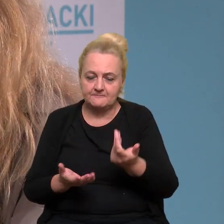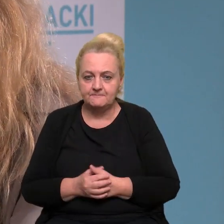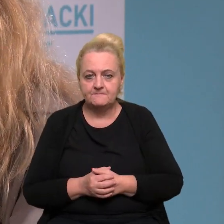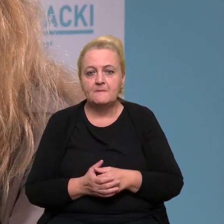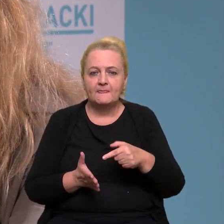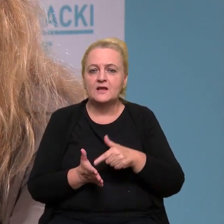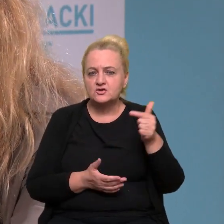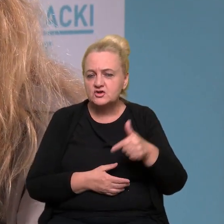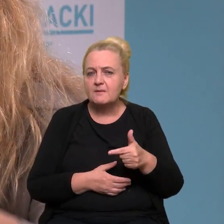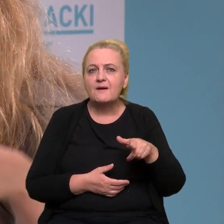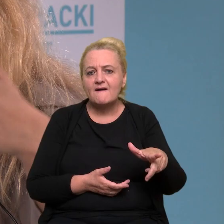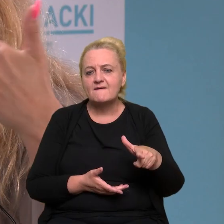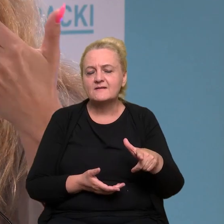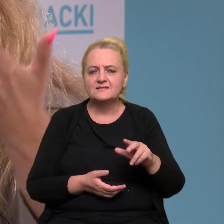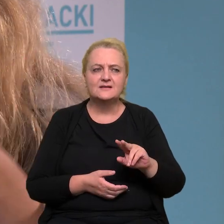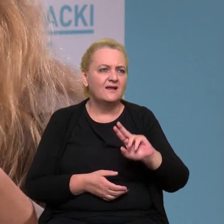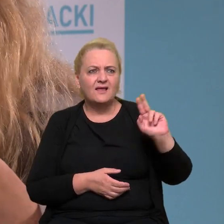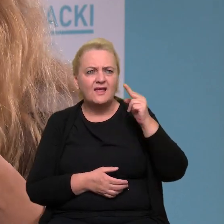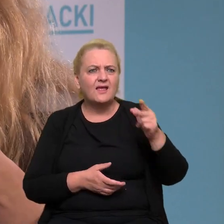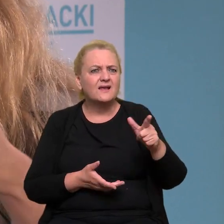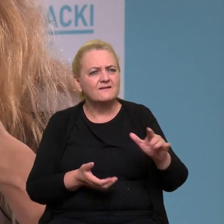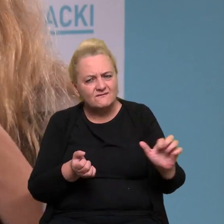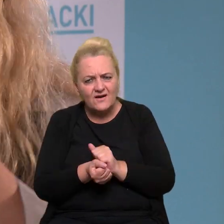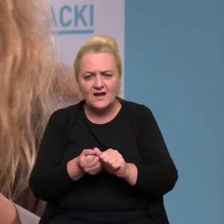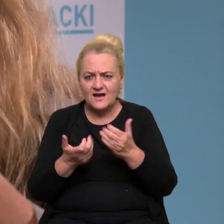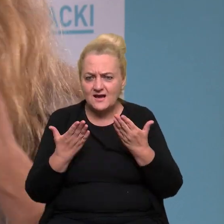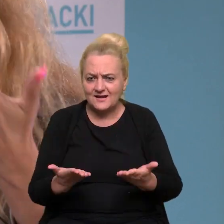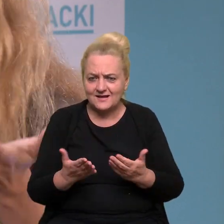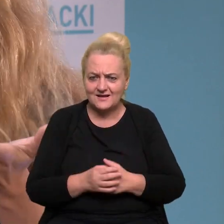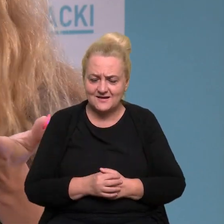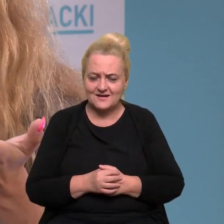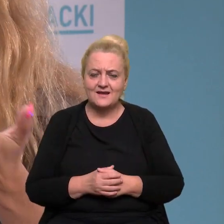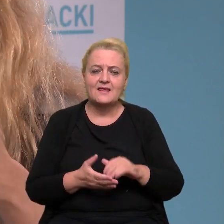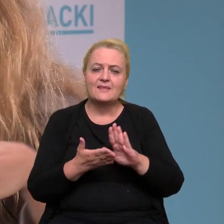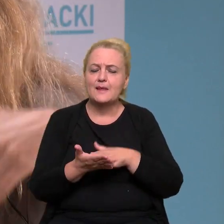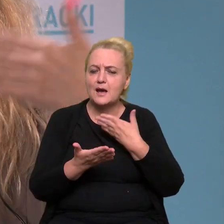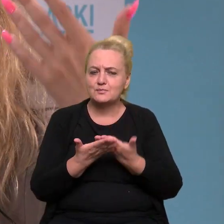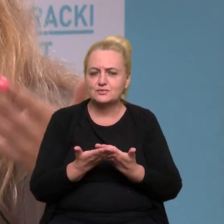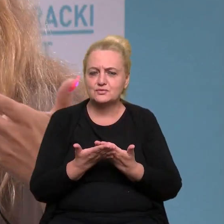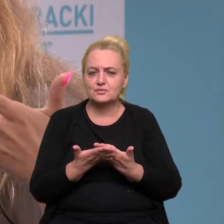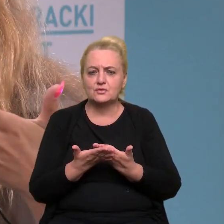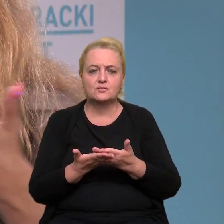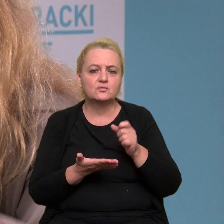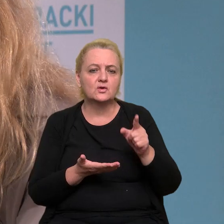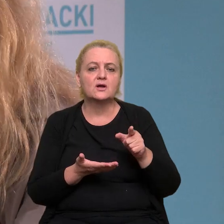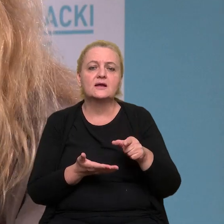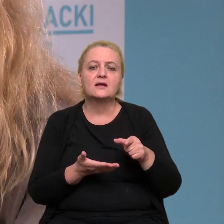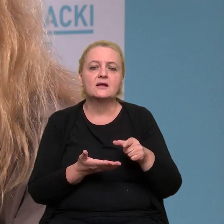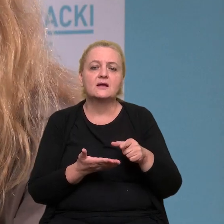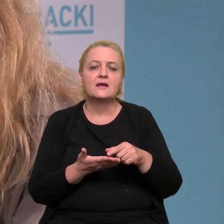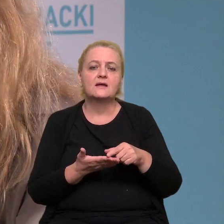i trzeba właściwie walczyć z tą stygmatyzacją. I to na przykład jest w